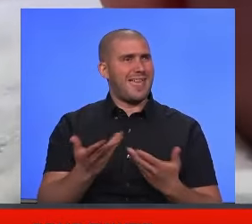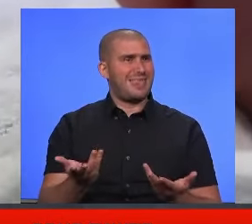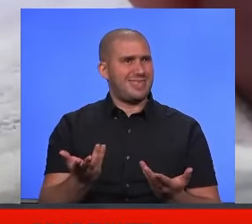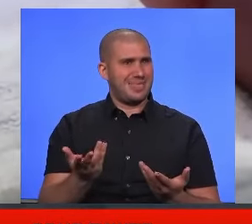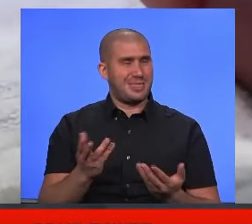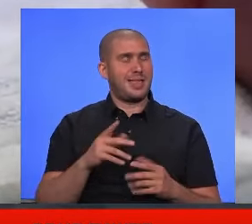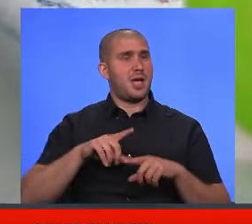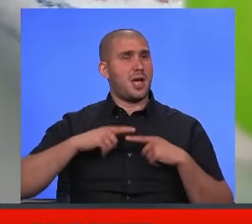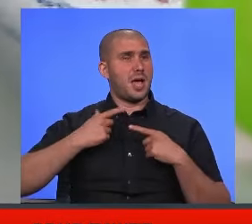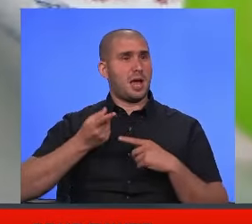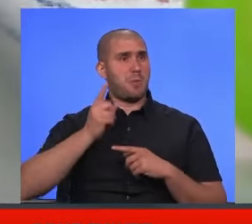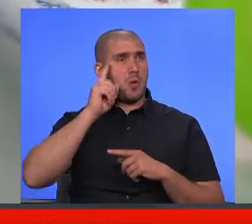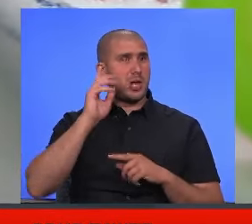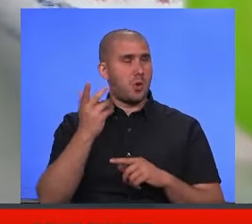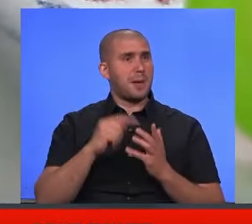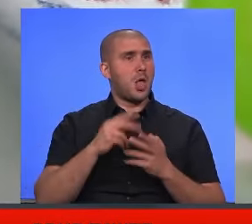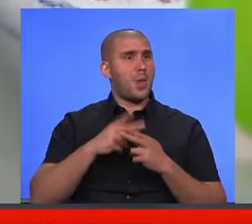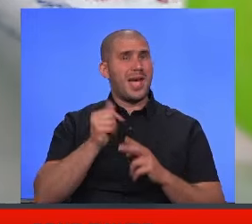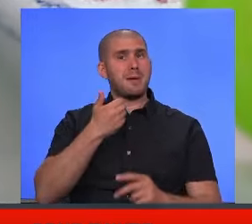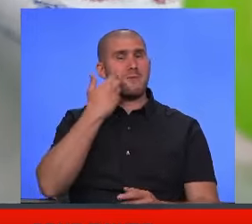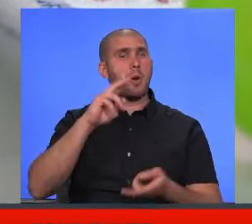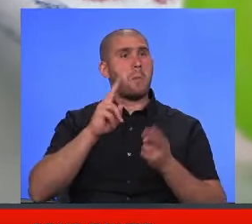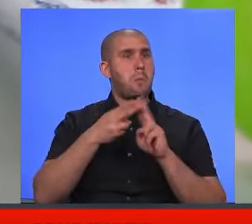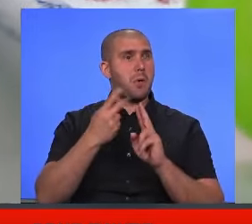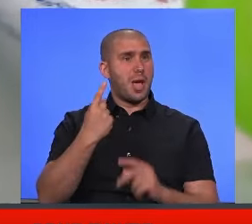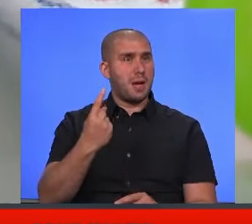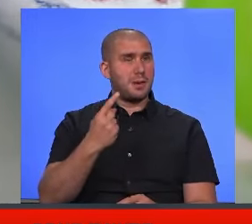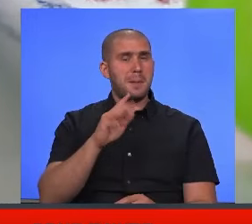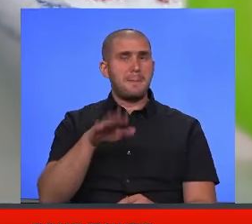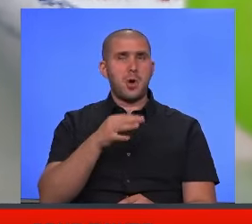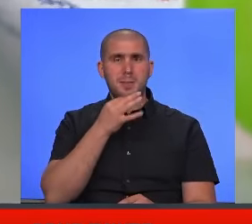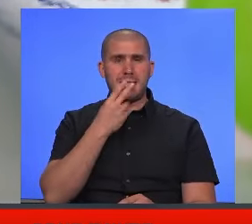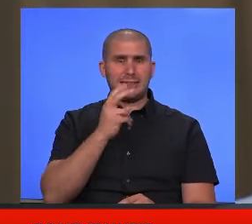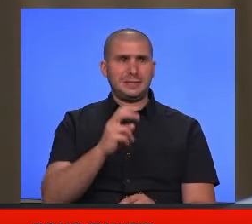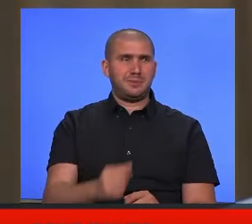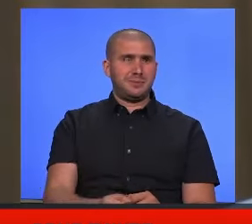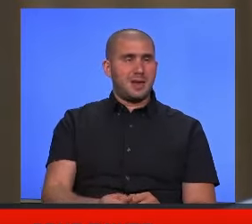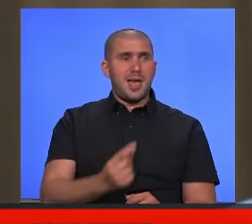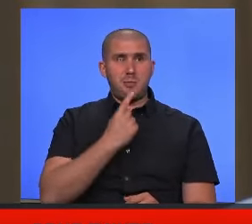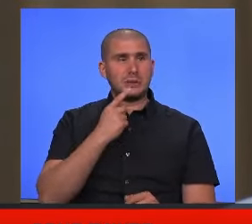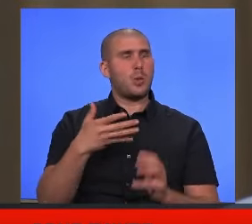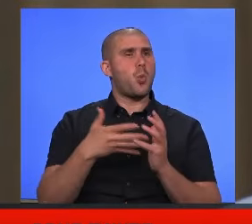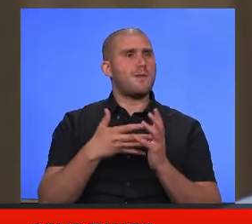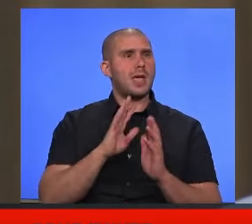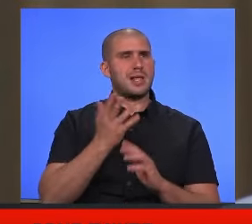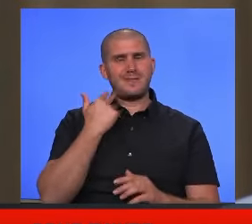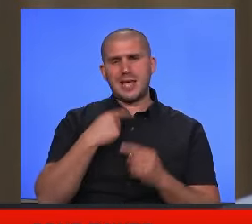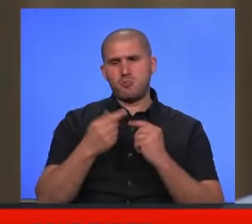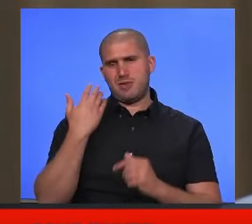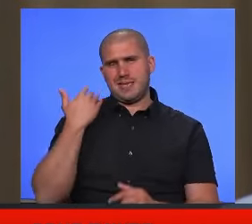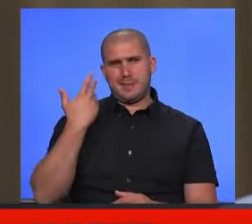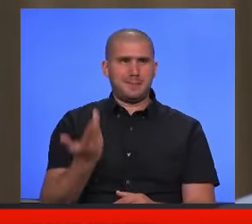תוחלת החיים אינה ידועה, כי החולה הכי מבוגר בעולם, בן פחות מ-20. אמרו שזה הובחן רק לפני שנים